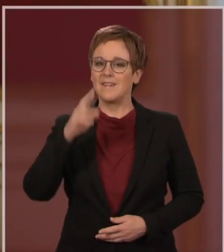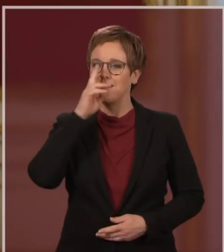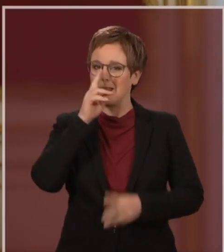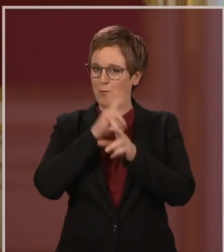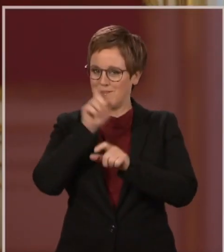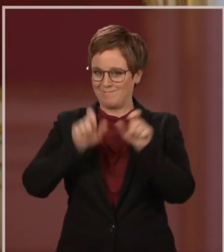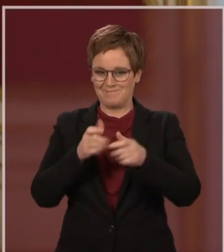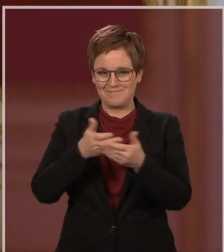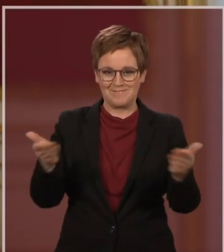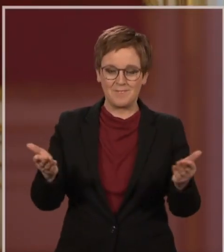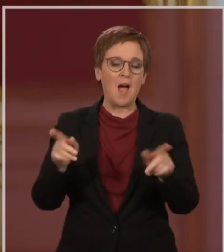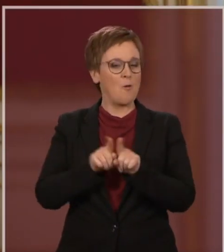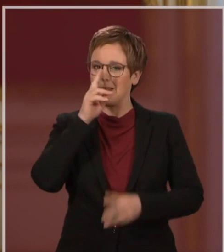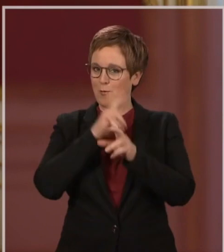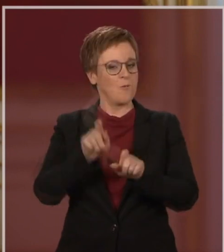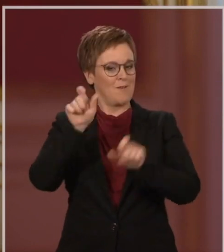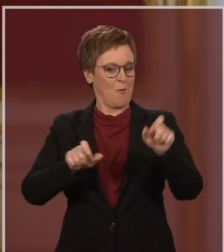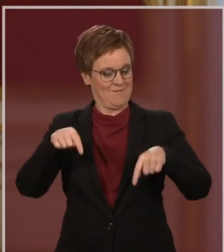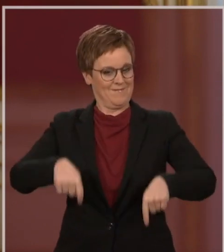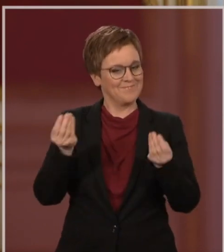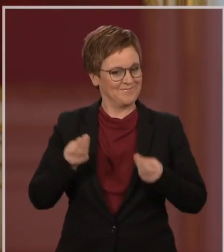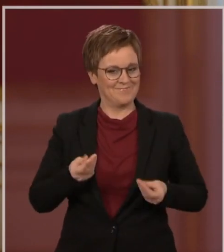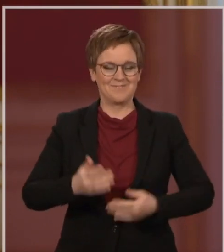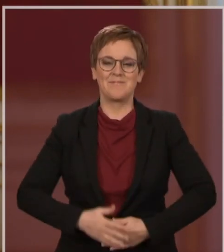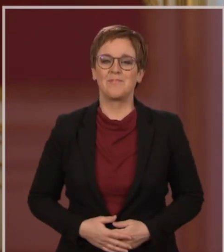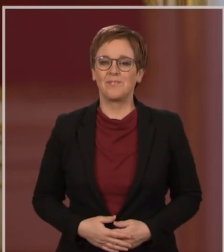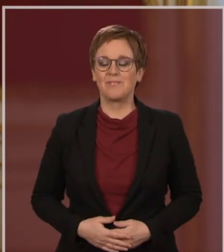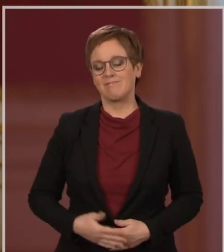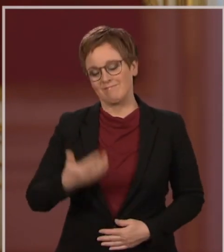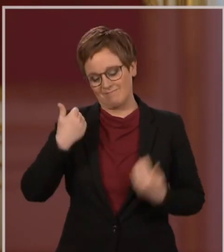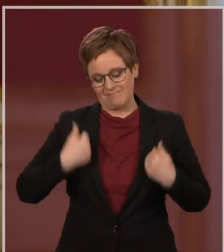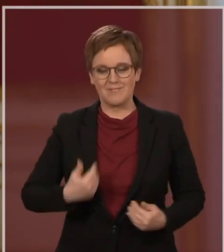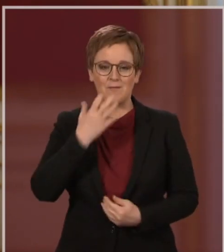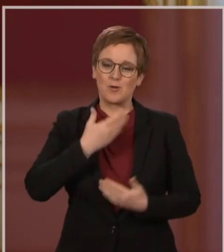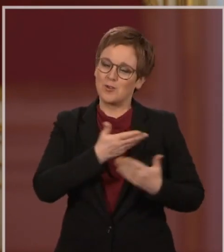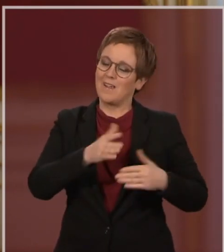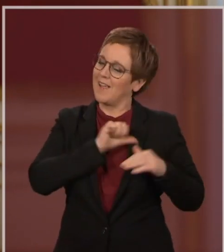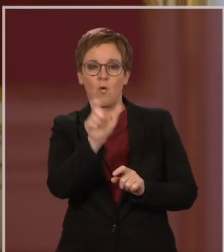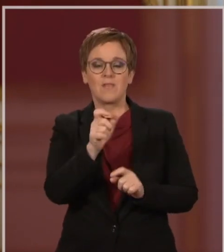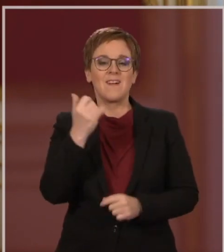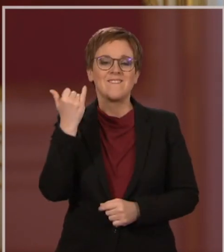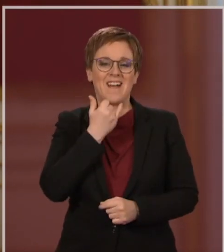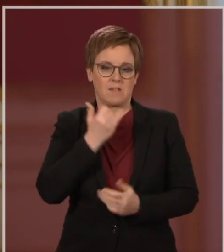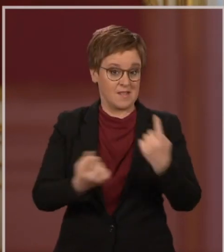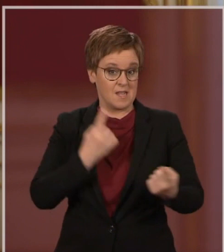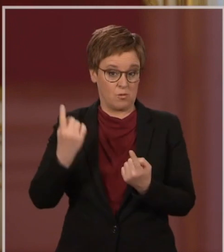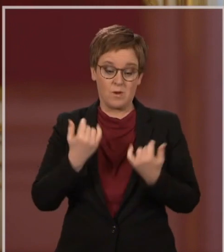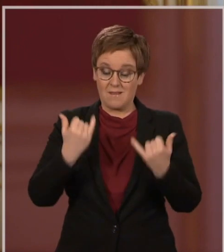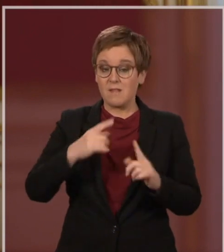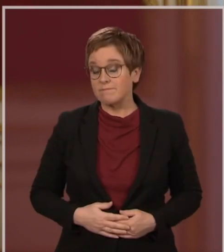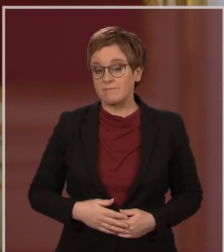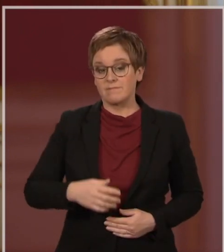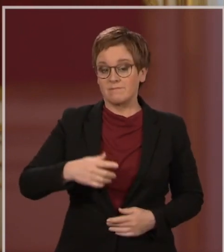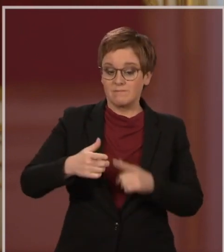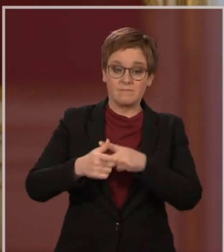Liebe Österreicherinnen und Österreicherinnen und alle, ich wünsche Ihnen von ganzem Herzen Wasserschaden,